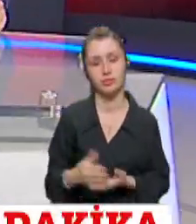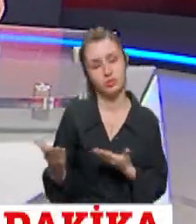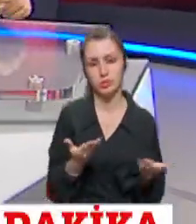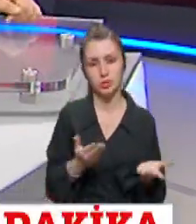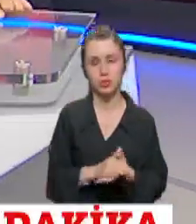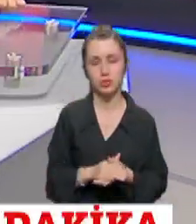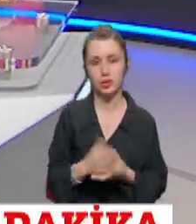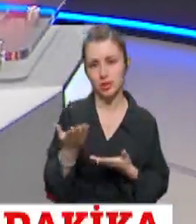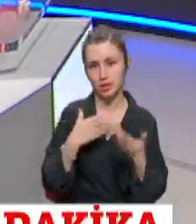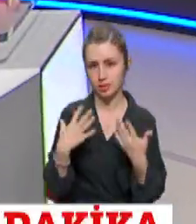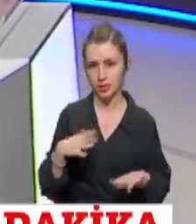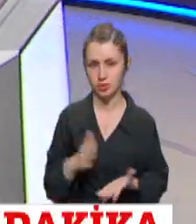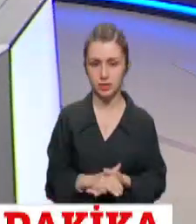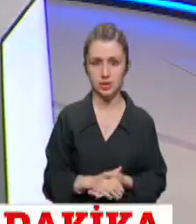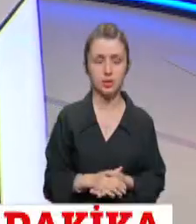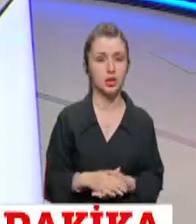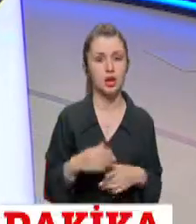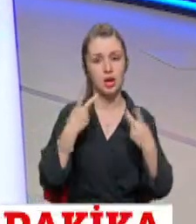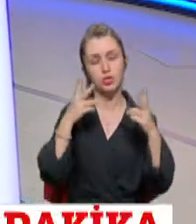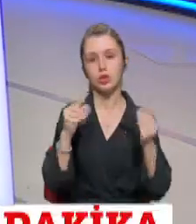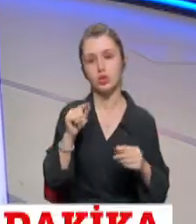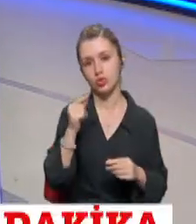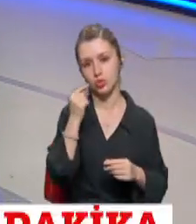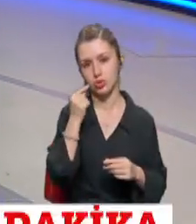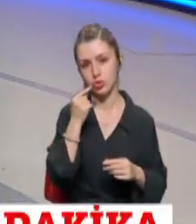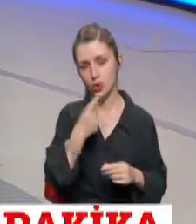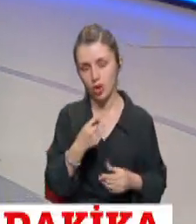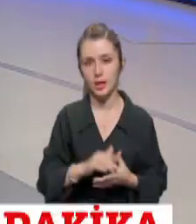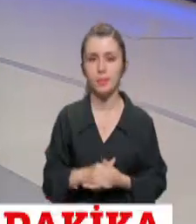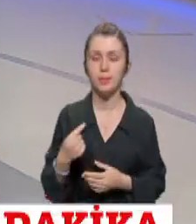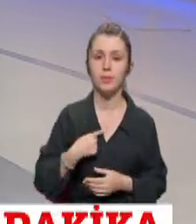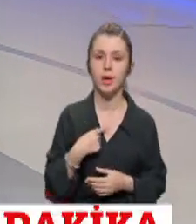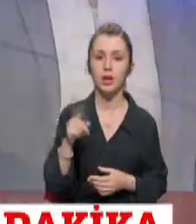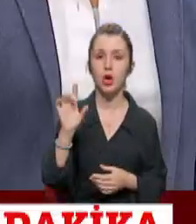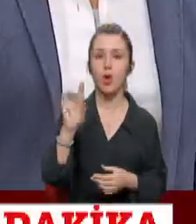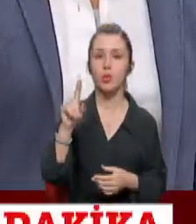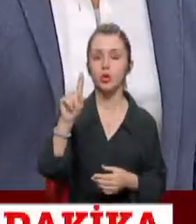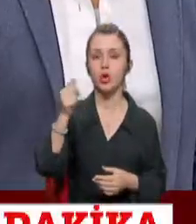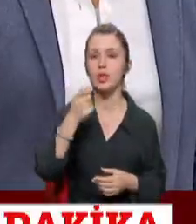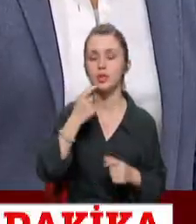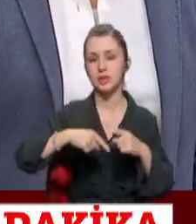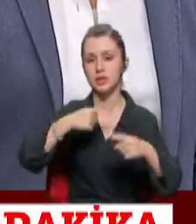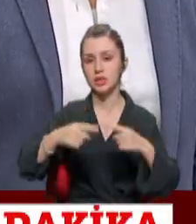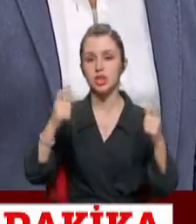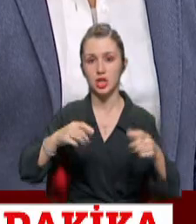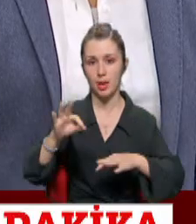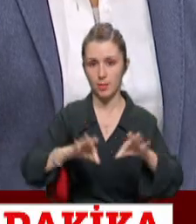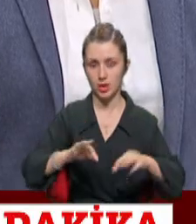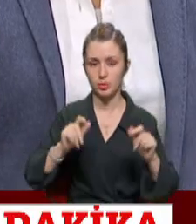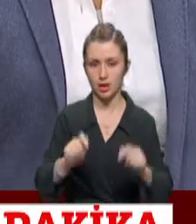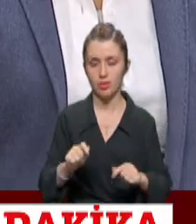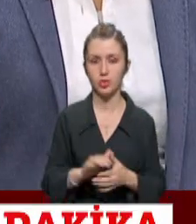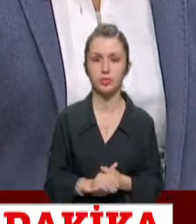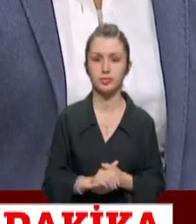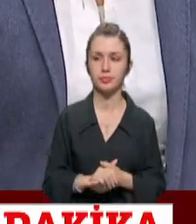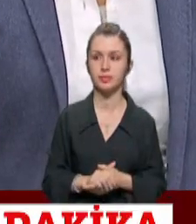Buyurun, neler anlatmak istiyorsunuz? Ya açıkçası şöyle söyleyeyim, ben yani 15-16 yıldır şehir plancılığı yapıyorum, mezun olduğum